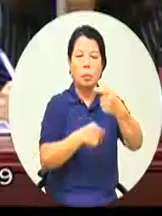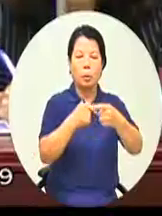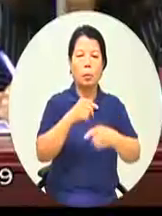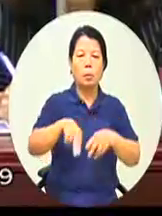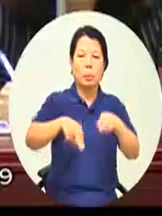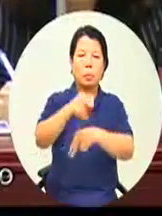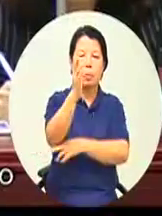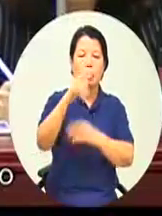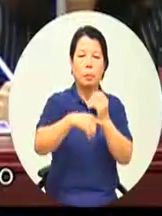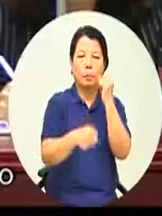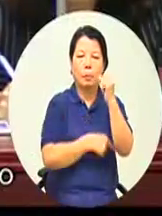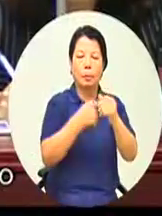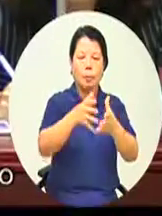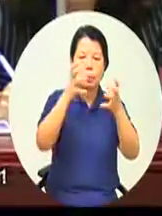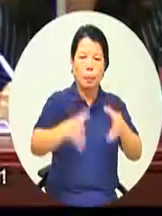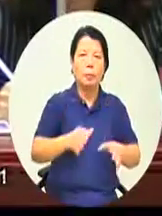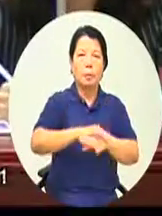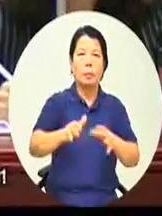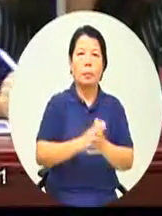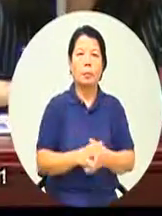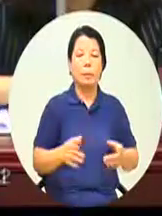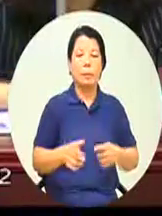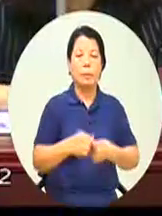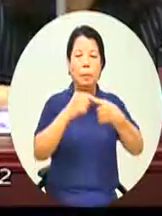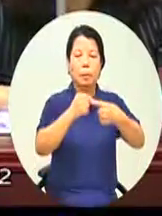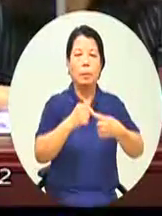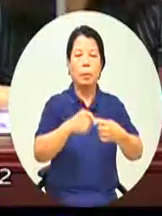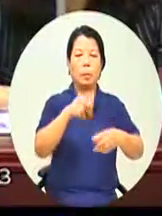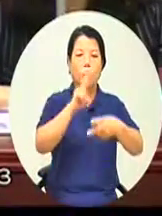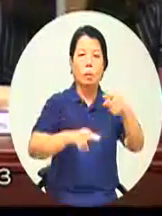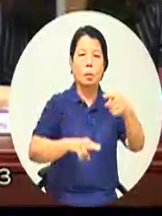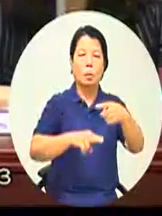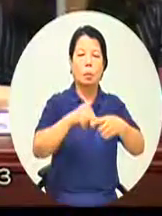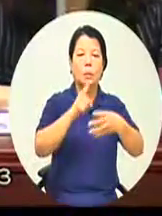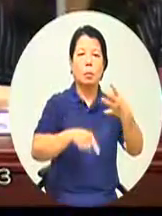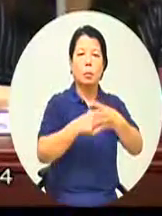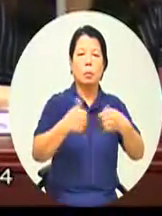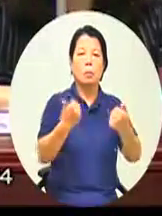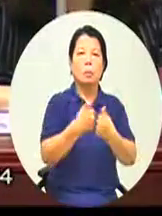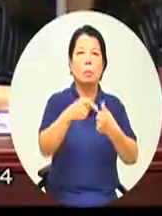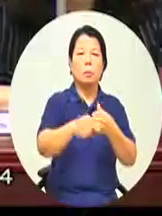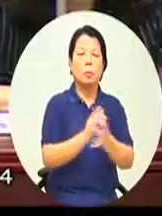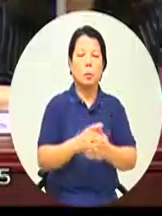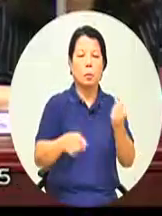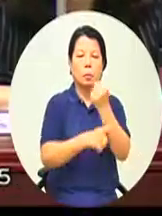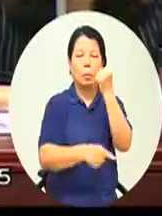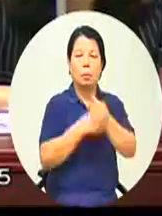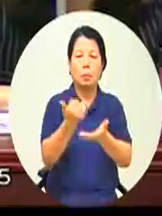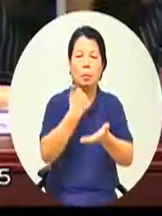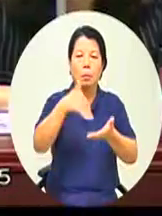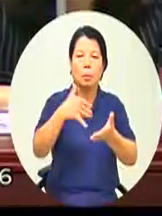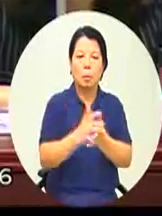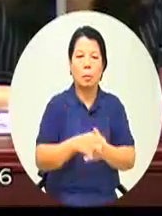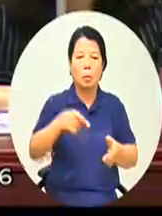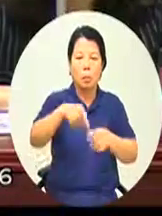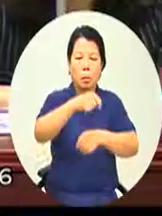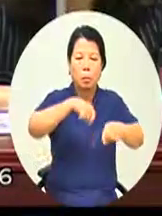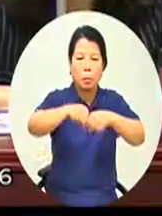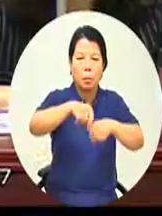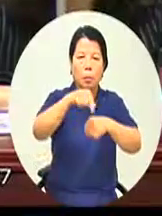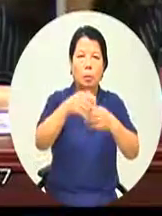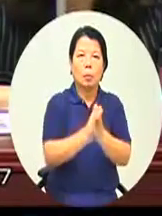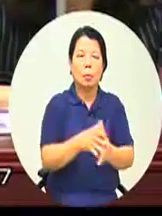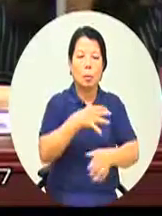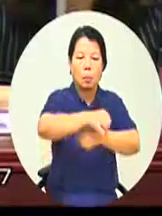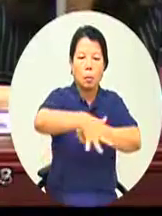目前我们已经开了第一次的董事会了哦。那针对于法人的预算、还有营运计划、还有组